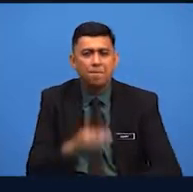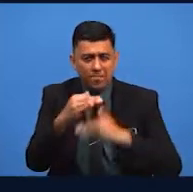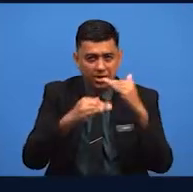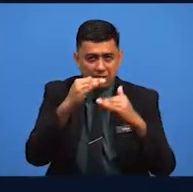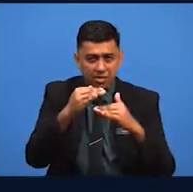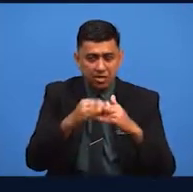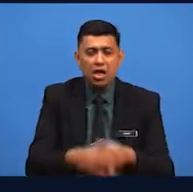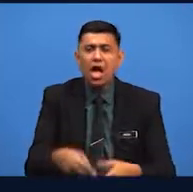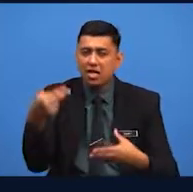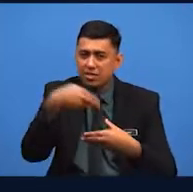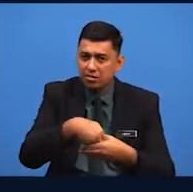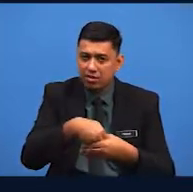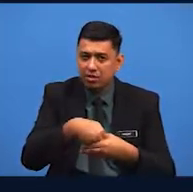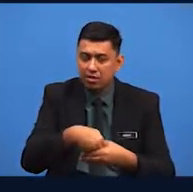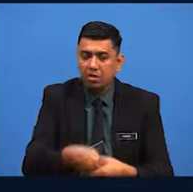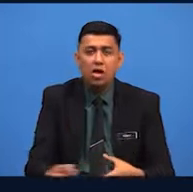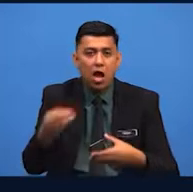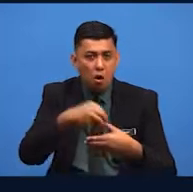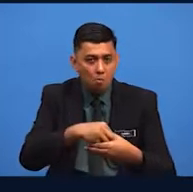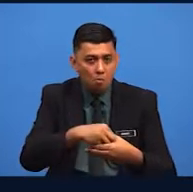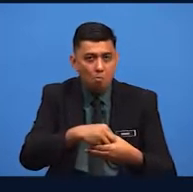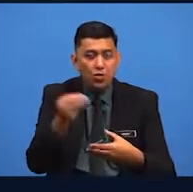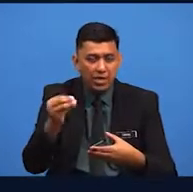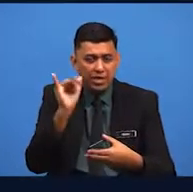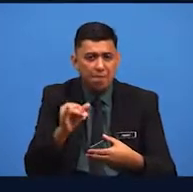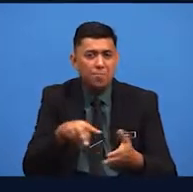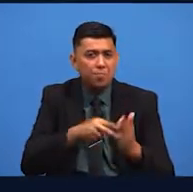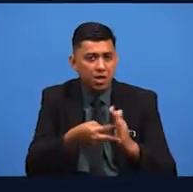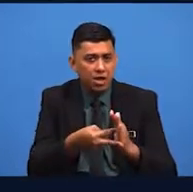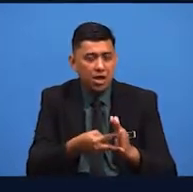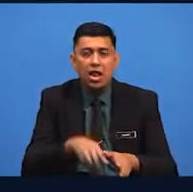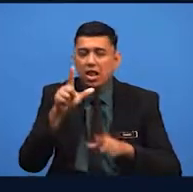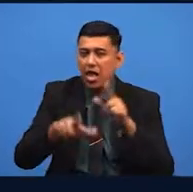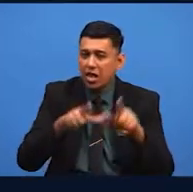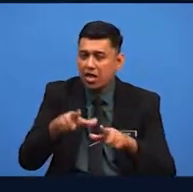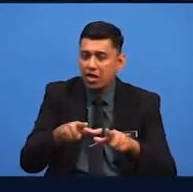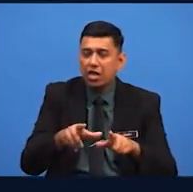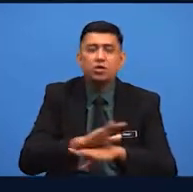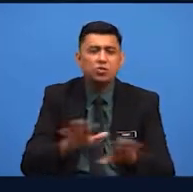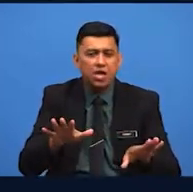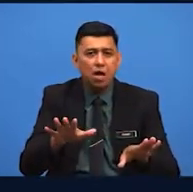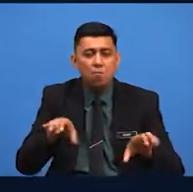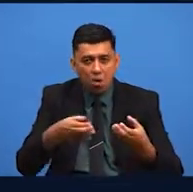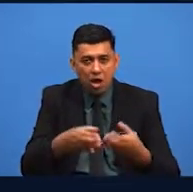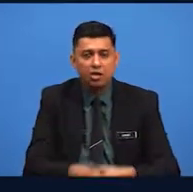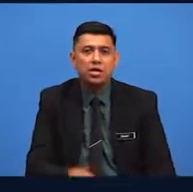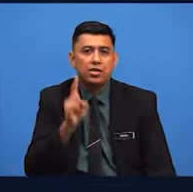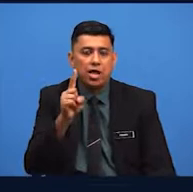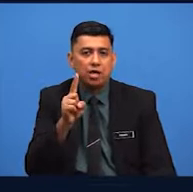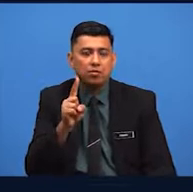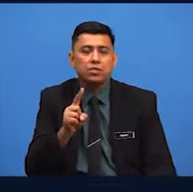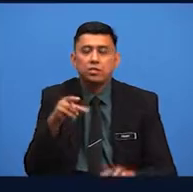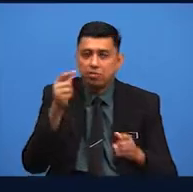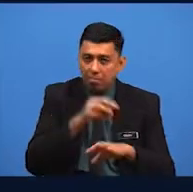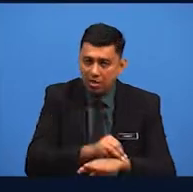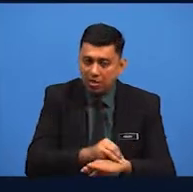mestilah menghasilkan output yang bermakna setelah satu set langkah telah dilaksanakan dalam suatu tempoh